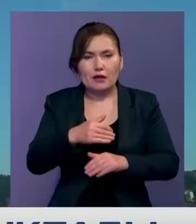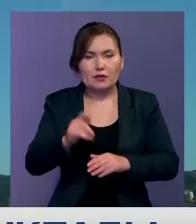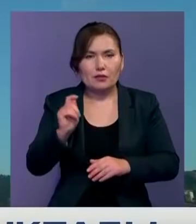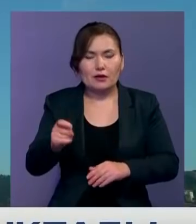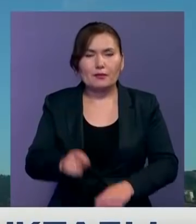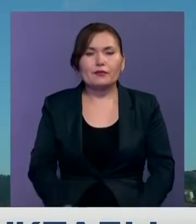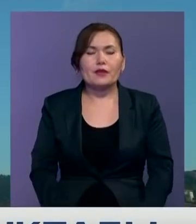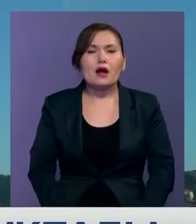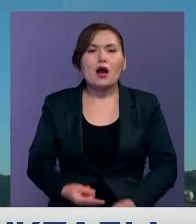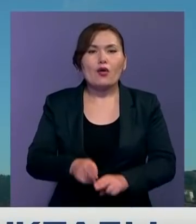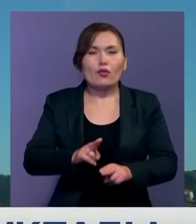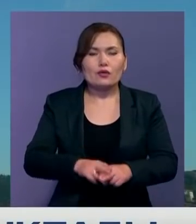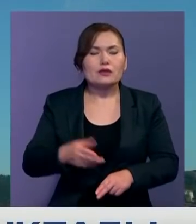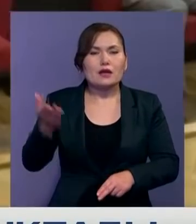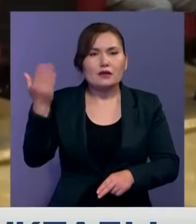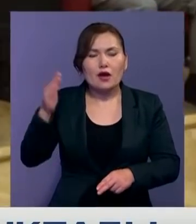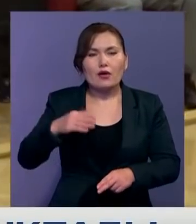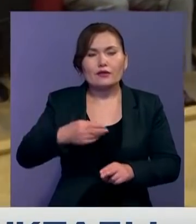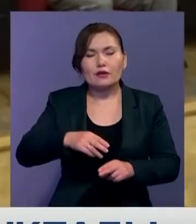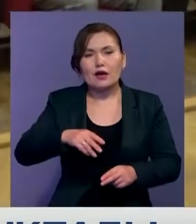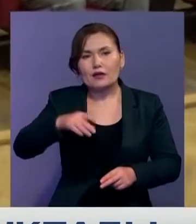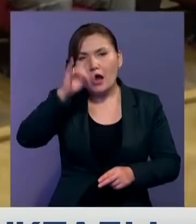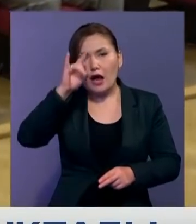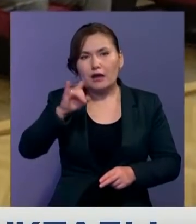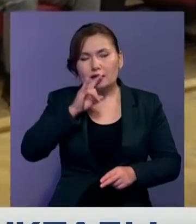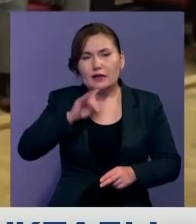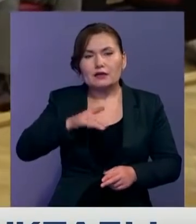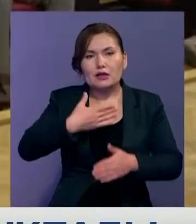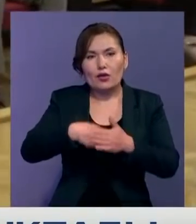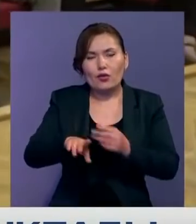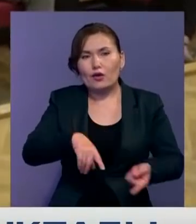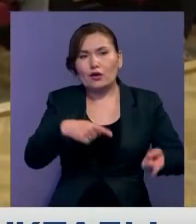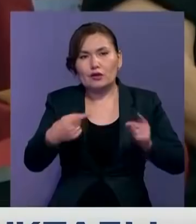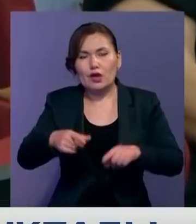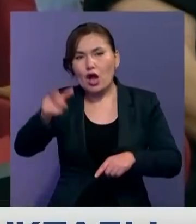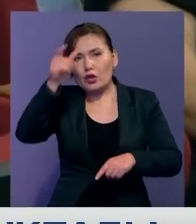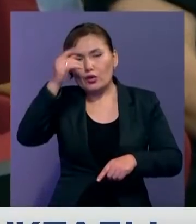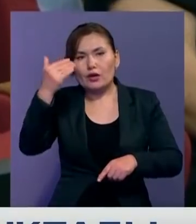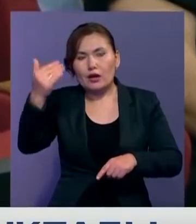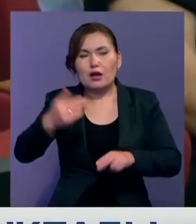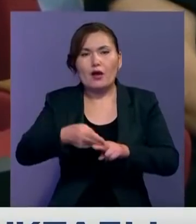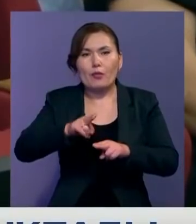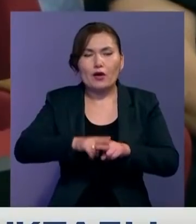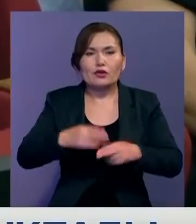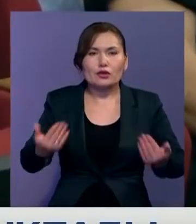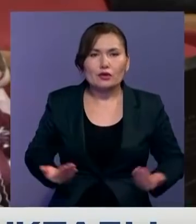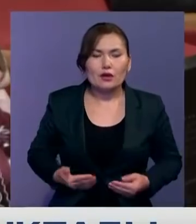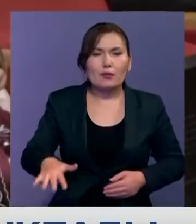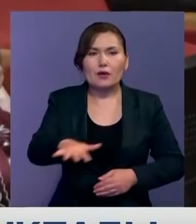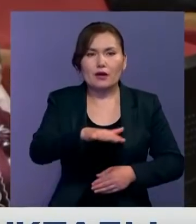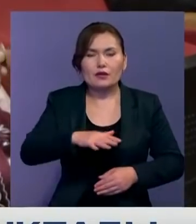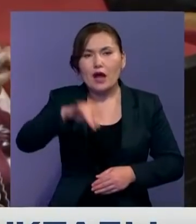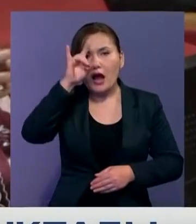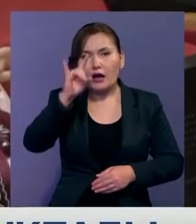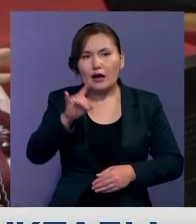Ата жұрттан амалсыз ірге көтеріп Түркияға қоныс тепкен қазақтар негізінен Ыстамбұлдың Зейтінбұрны ауданында шоғырланған.